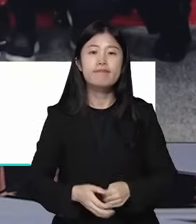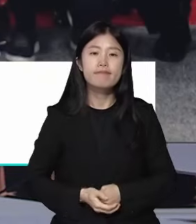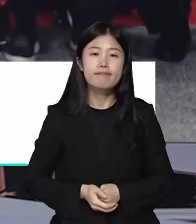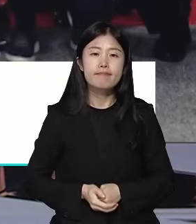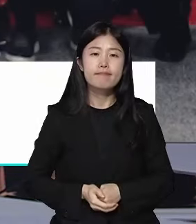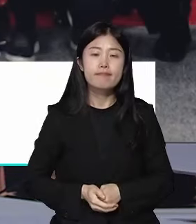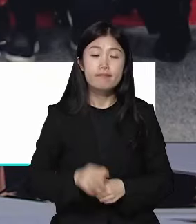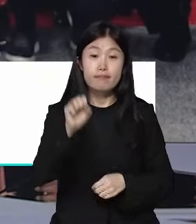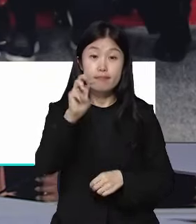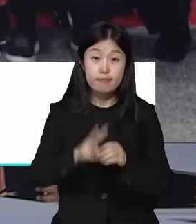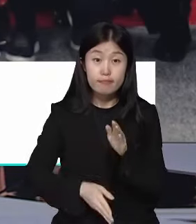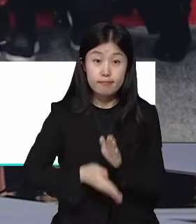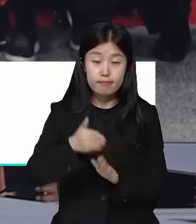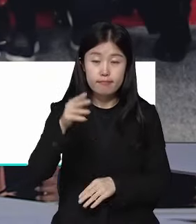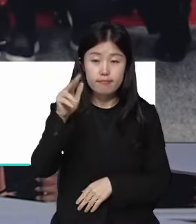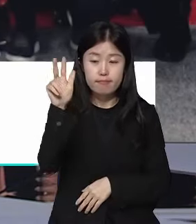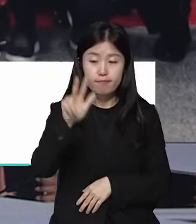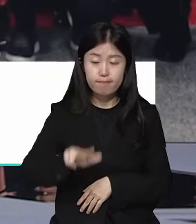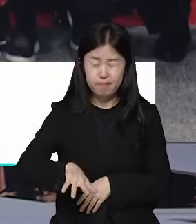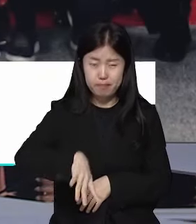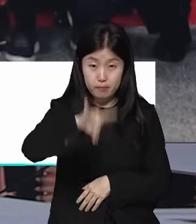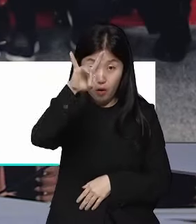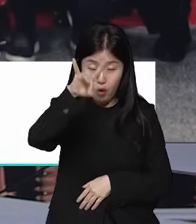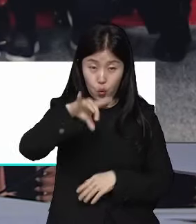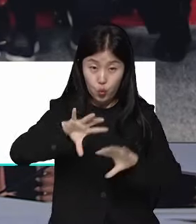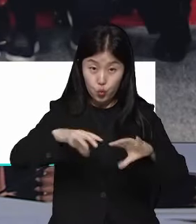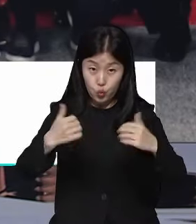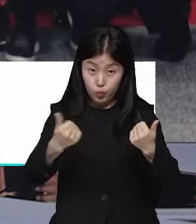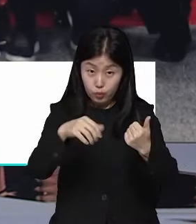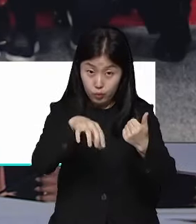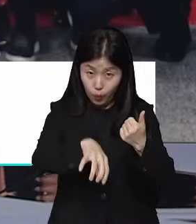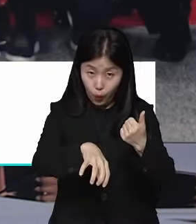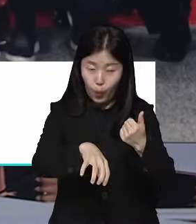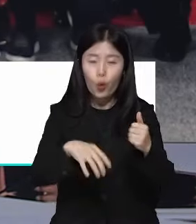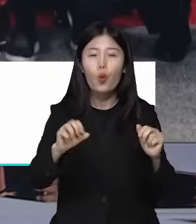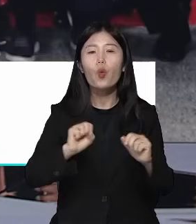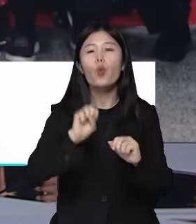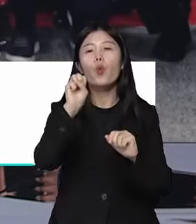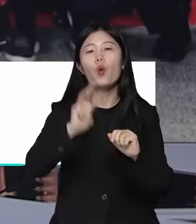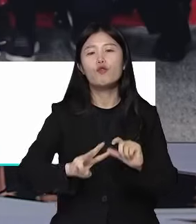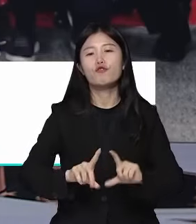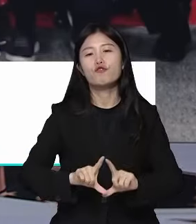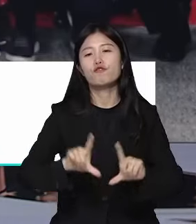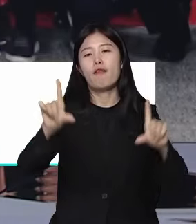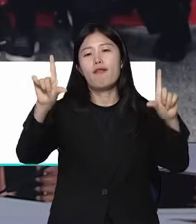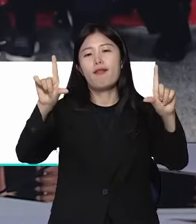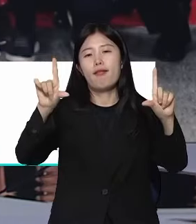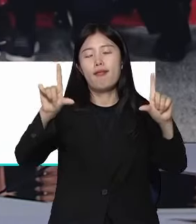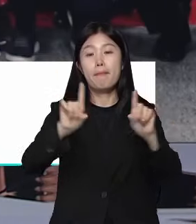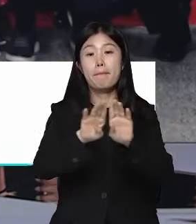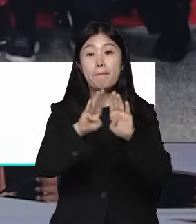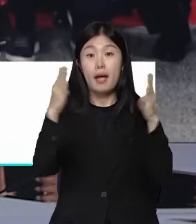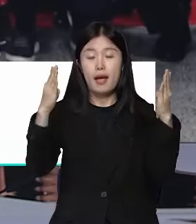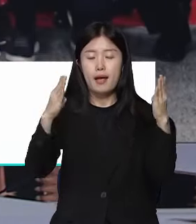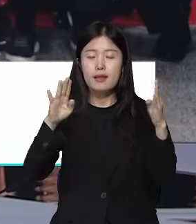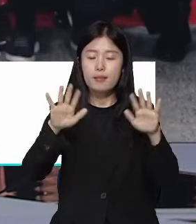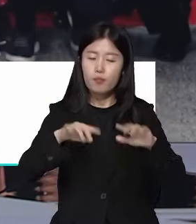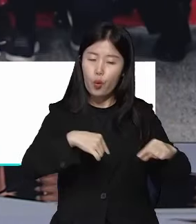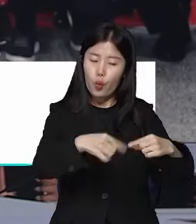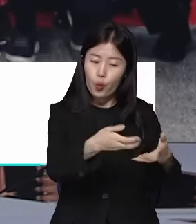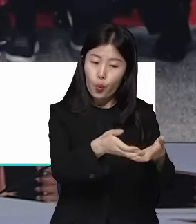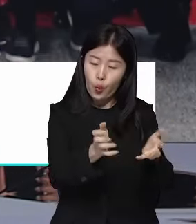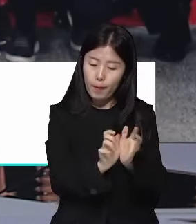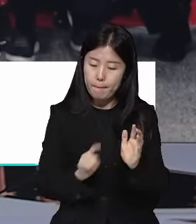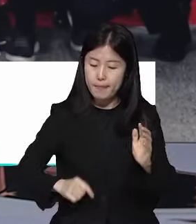광주시가 전국 최초로 국회에서 국회 광주의 날을 열고 지방정부와 국회, 정당의 협력체제 구축에